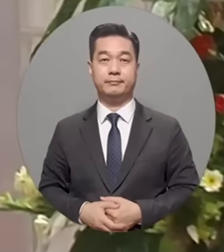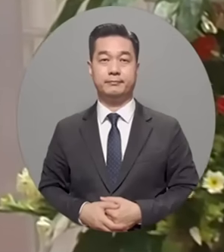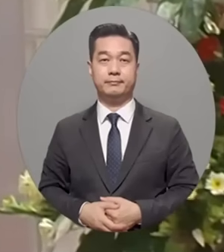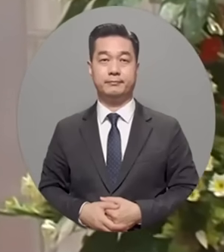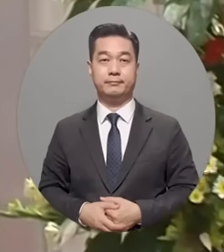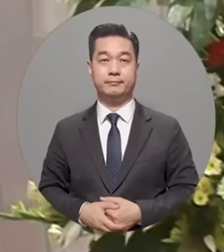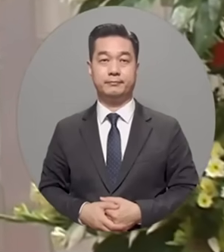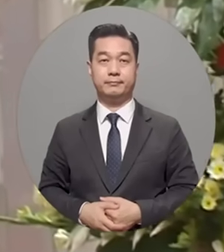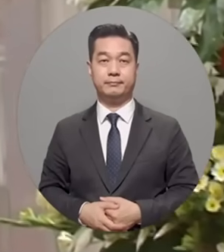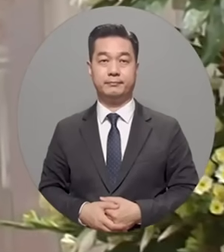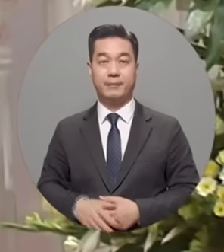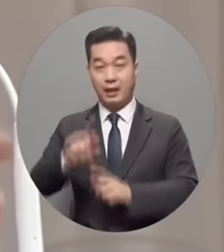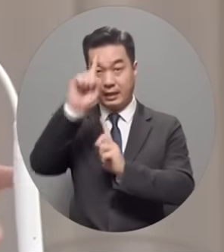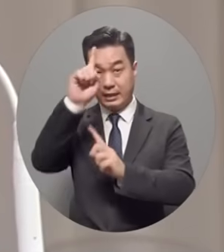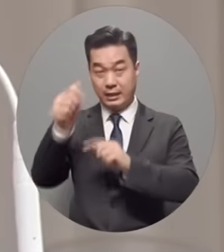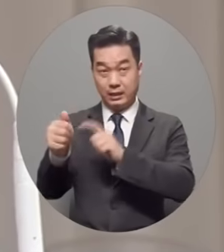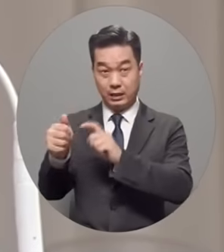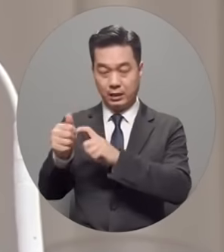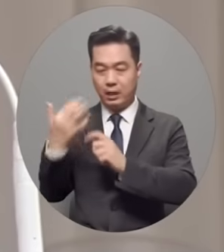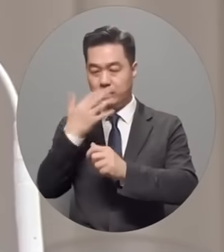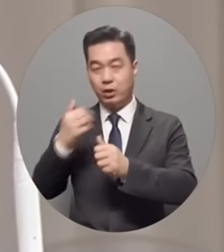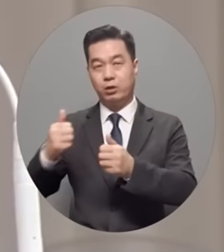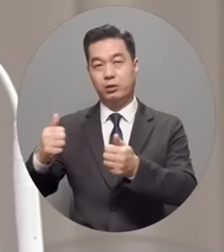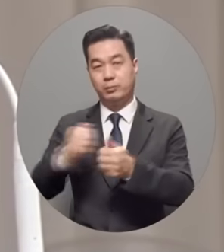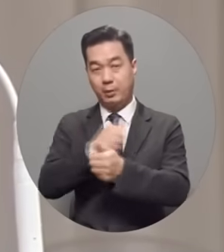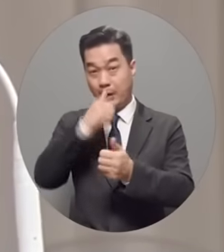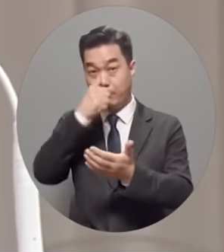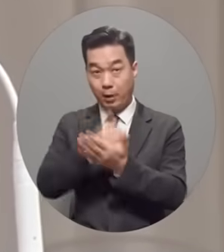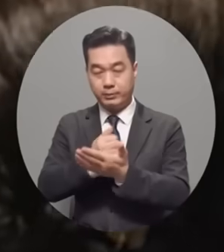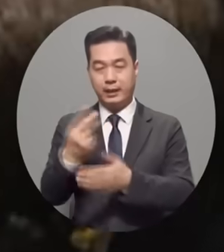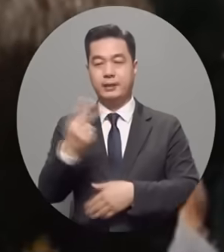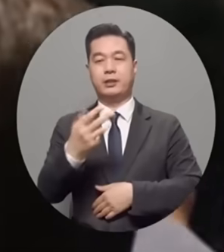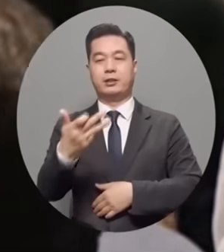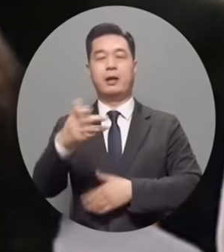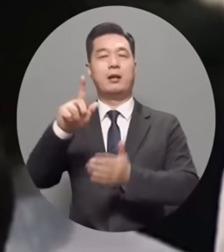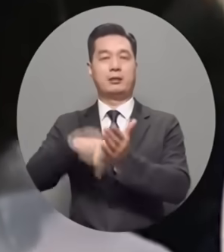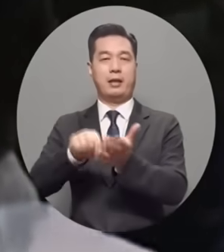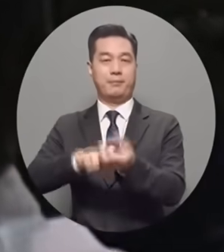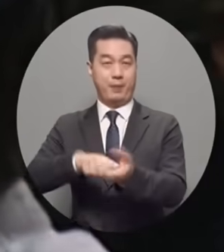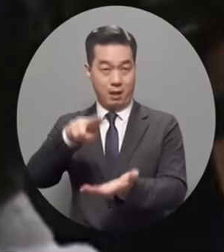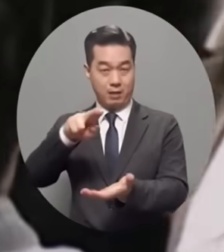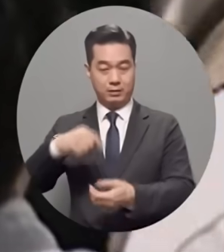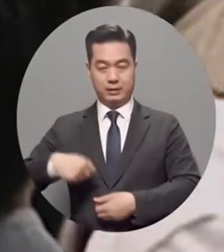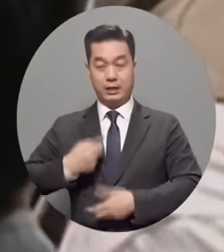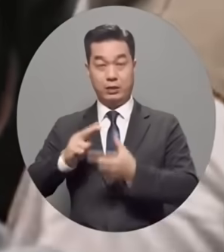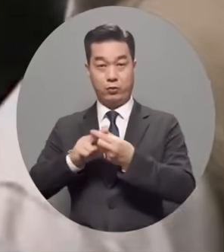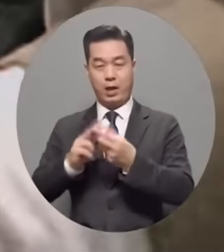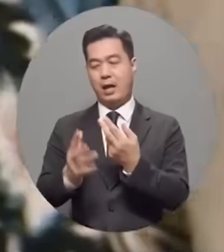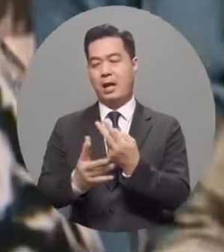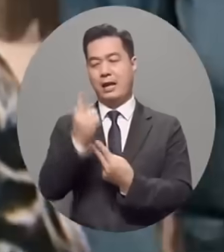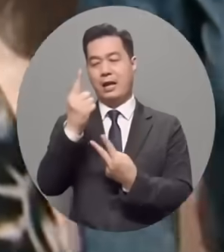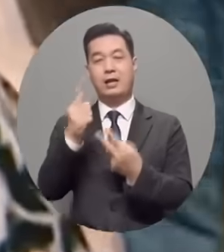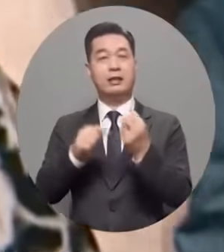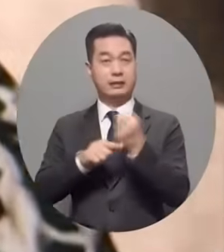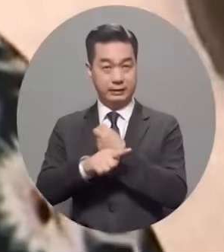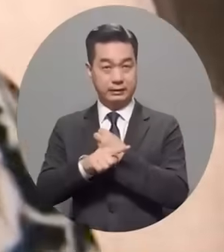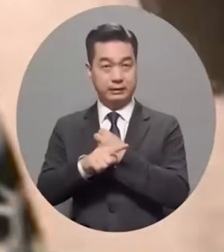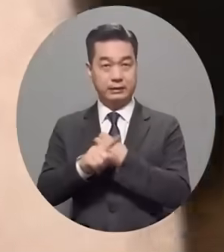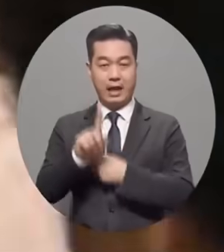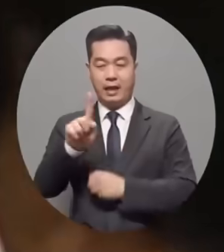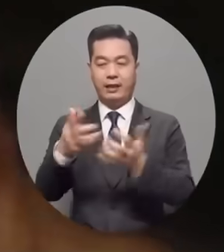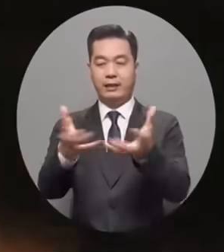이 목사의 상습적인 성범죄는 지난 2018년에 드러났습니다. 자신과 하나가 된다는 뜻의 기도모임 하나팀을